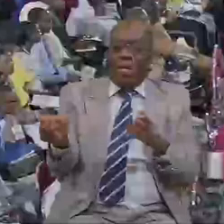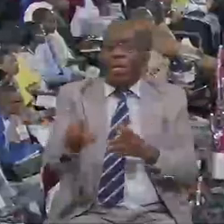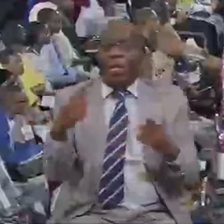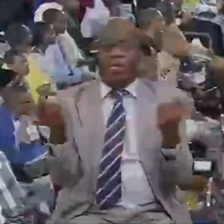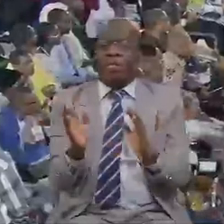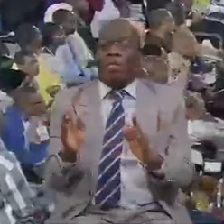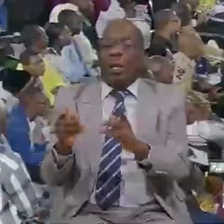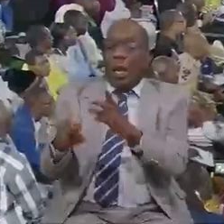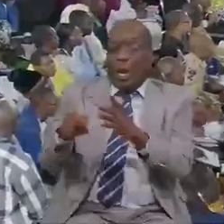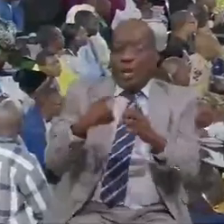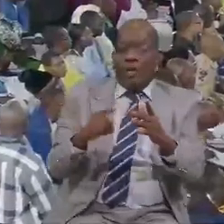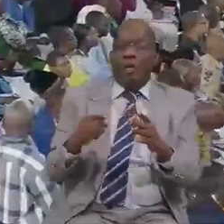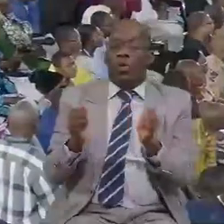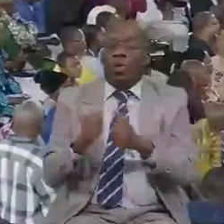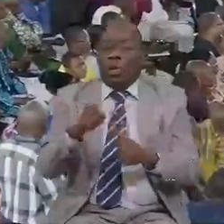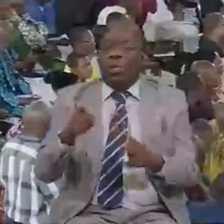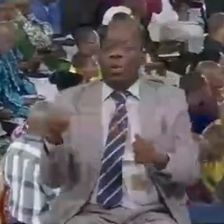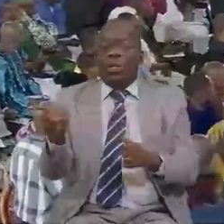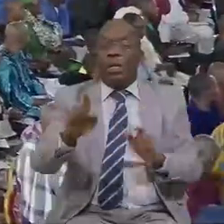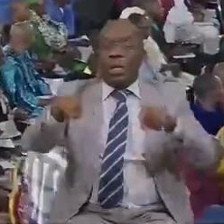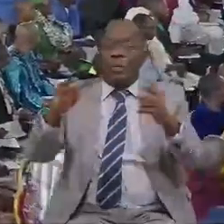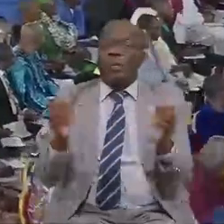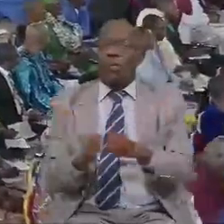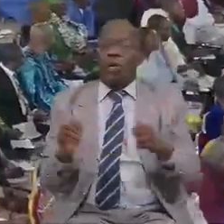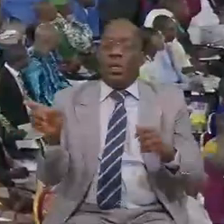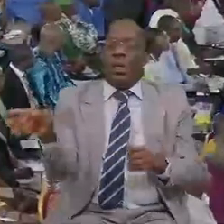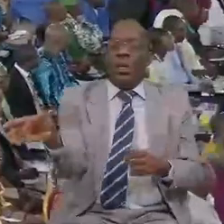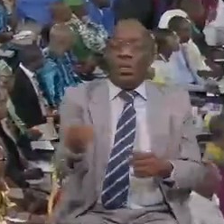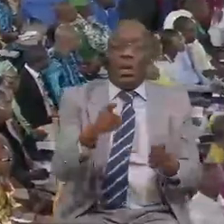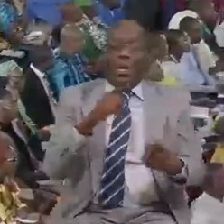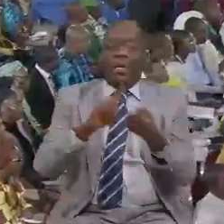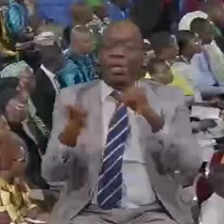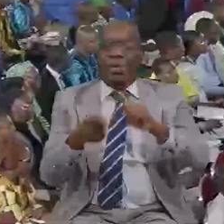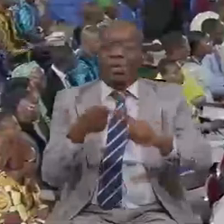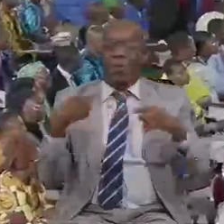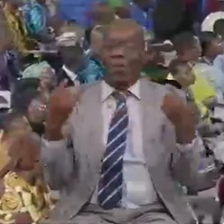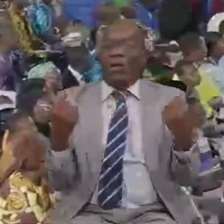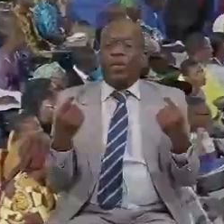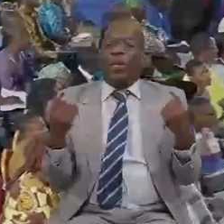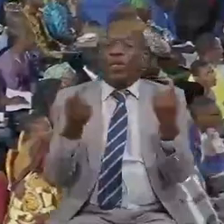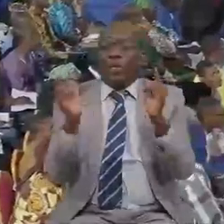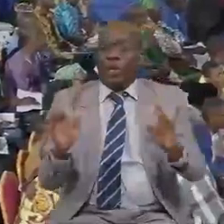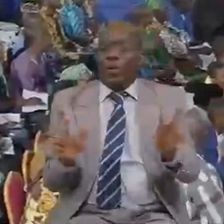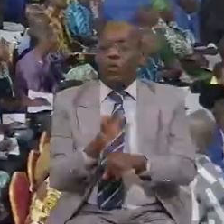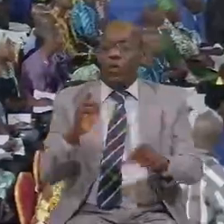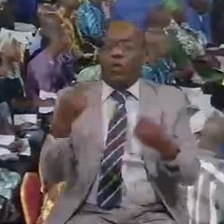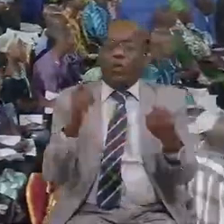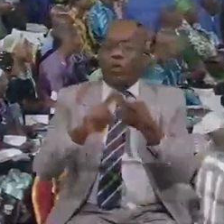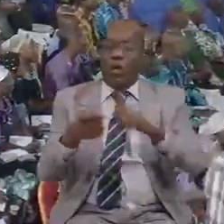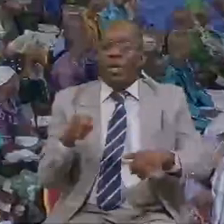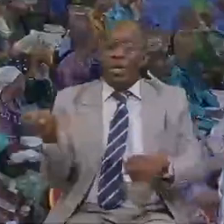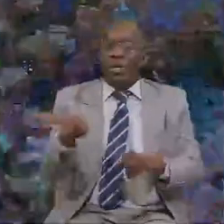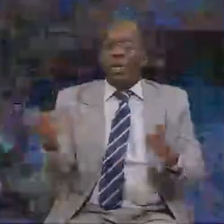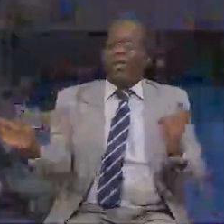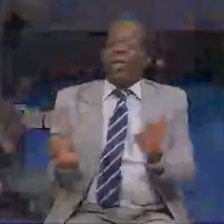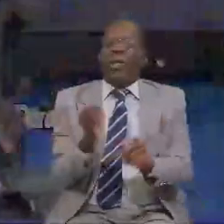ils trimballent leur partenaire de péché avec eux. Et il porte également l'influence maléfique avec